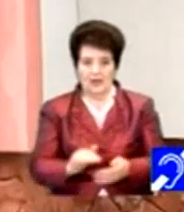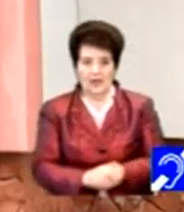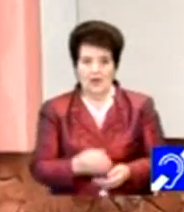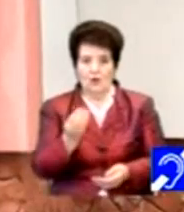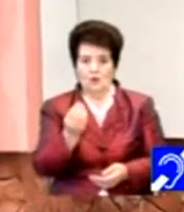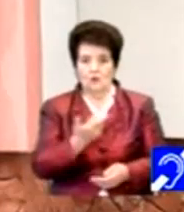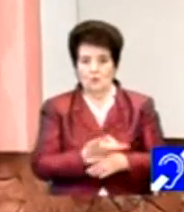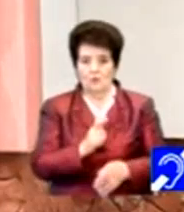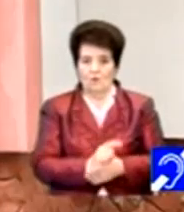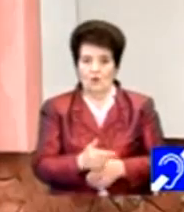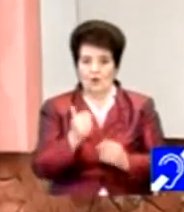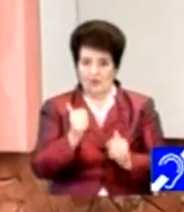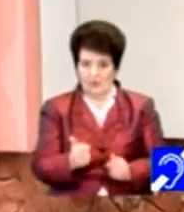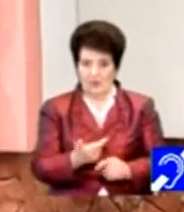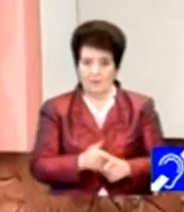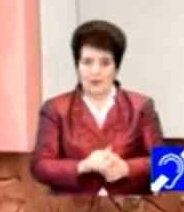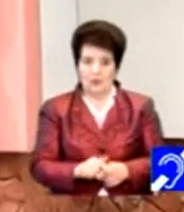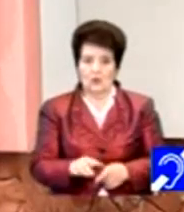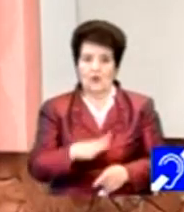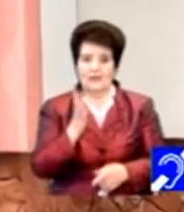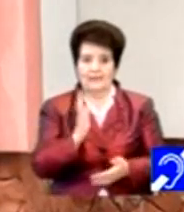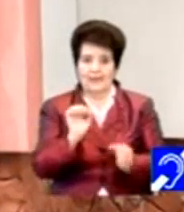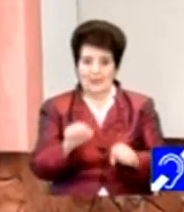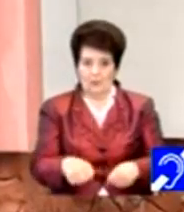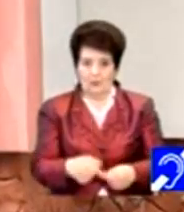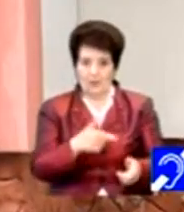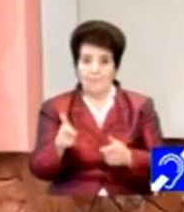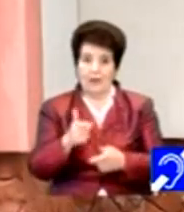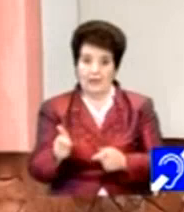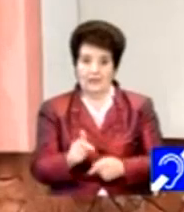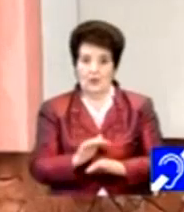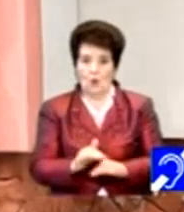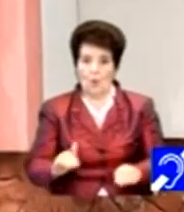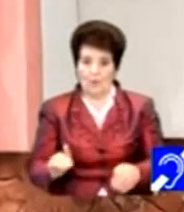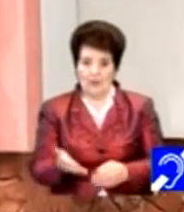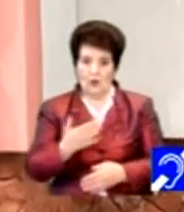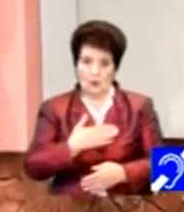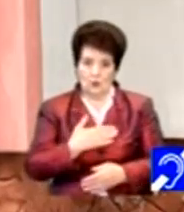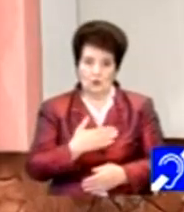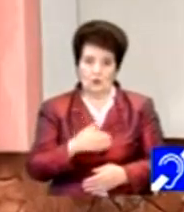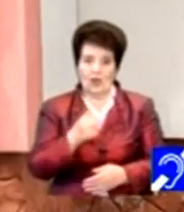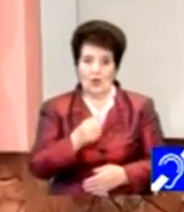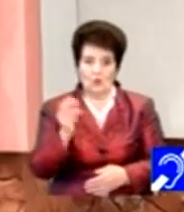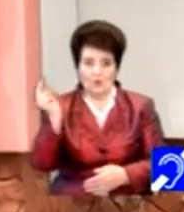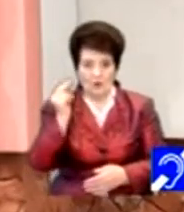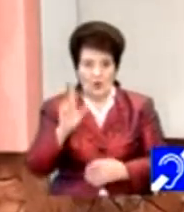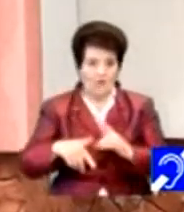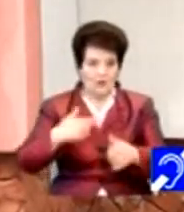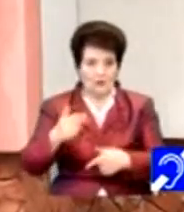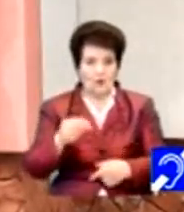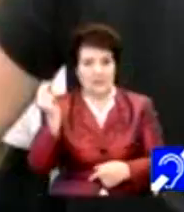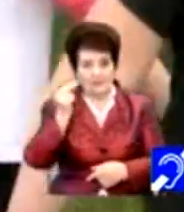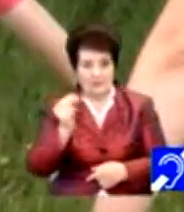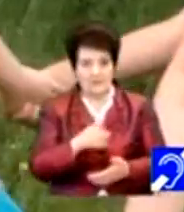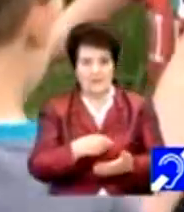destul de frumoasă pentru ca să ne putem pregăti copilul nostru de anul viitor de învățământ, să